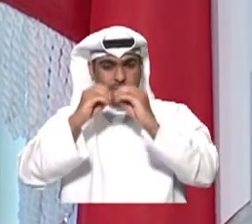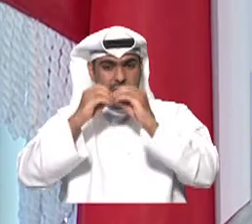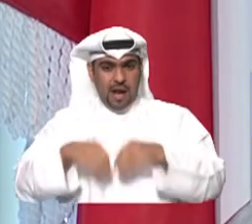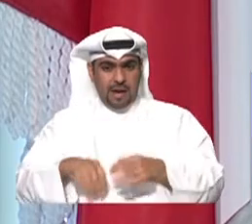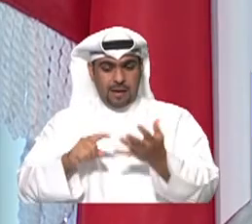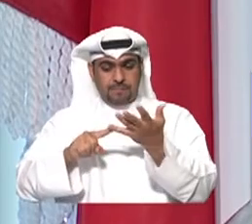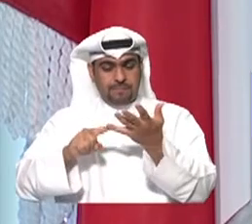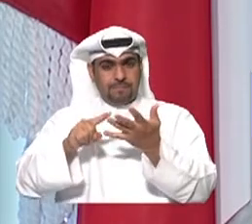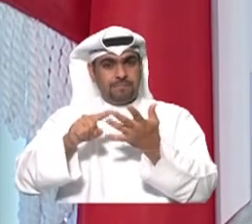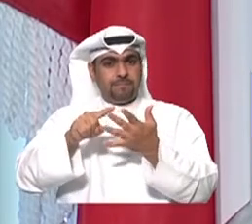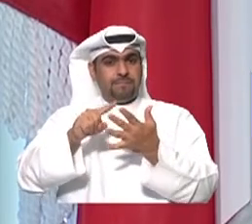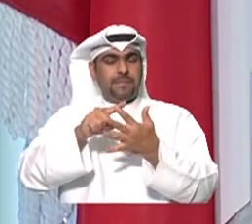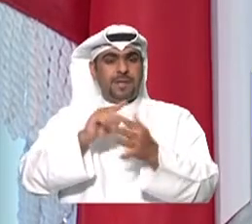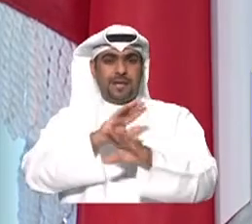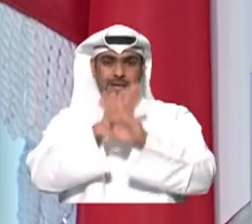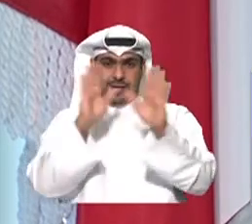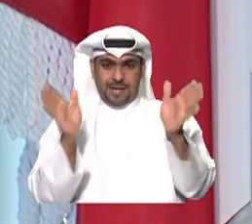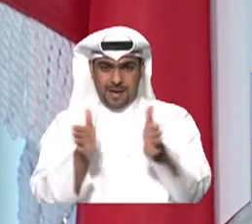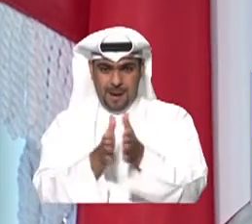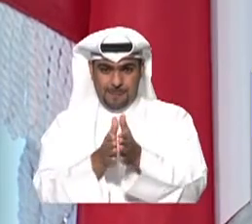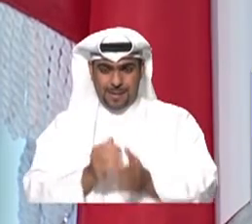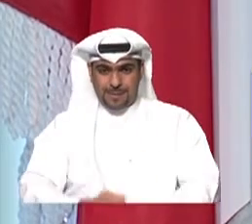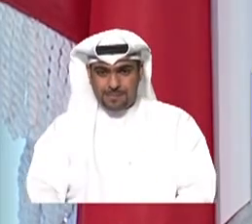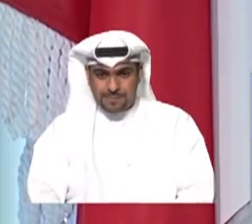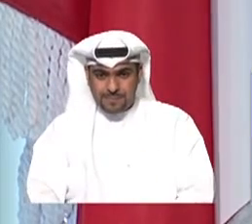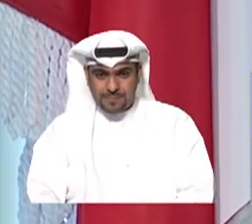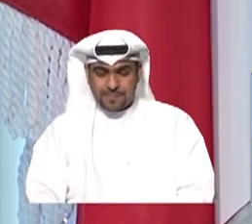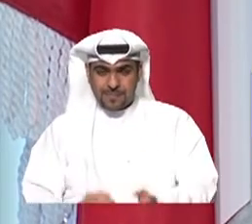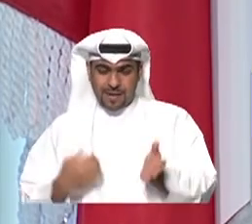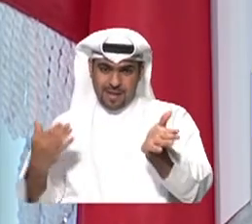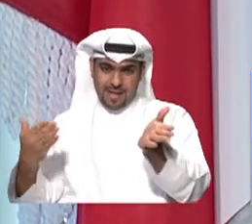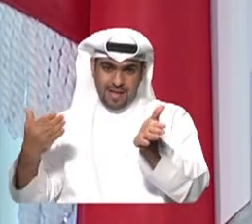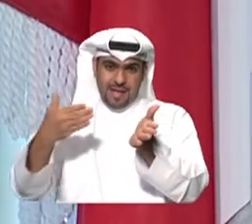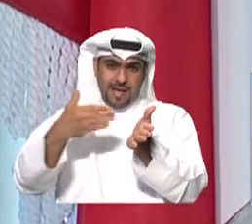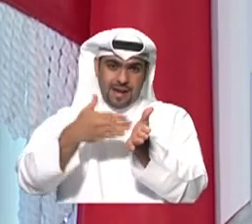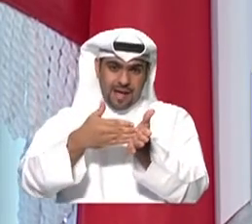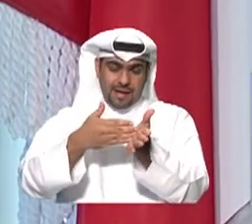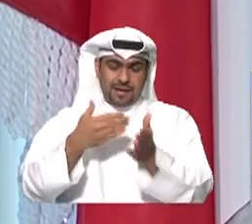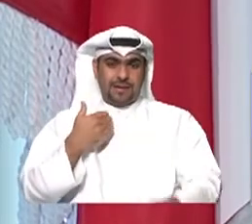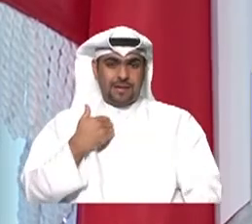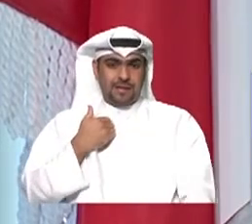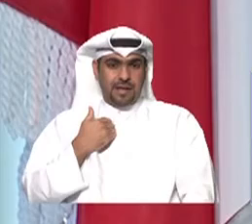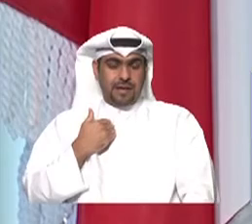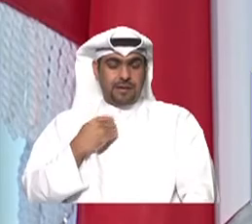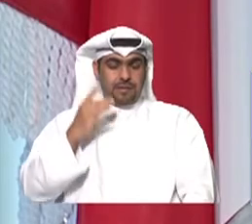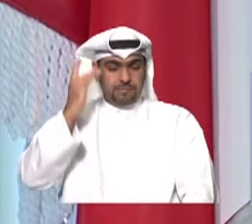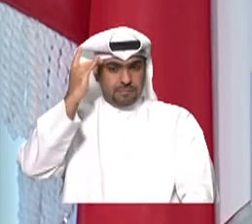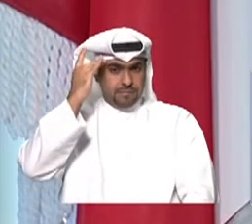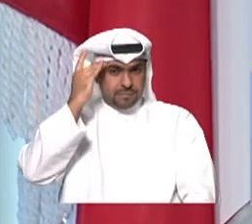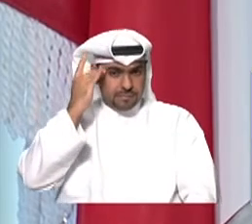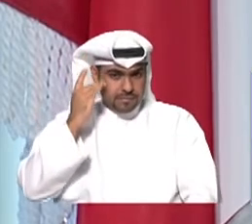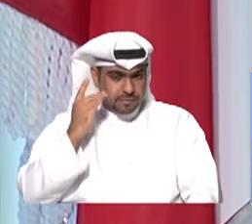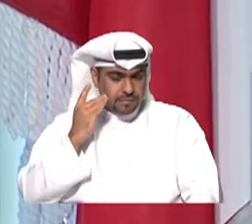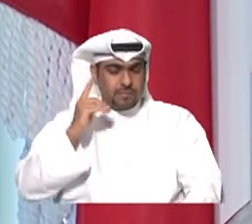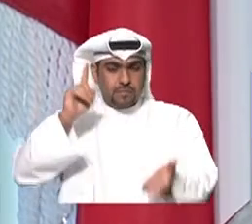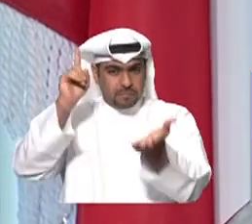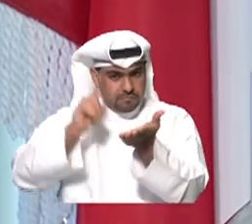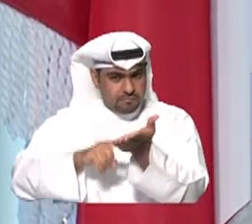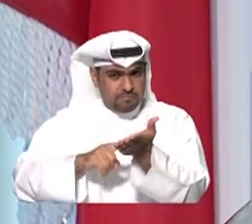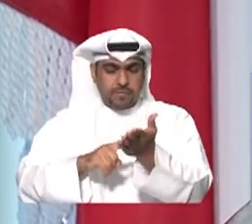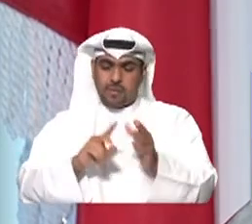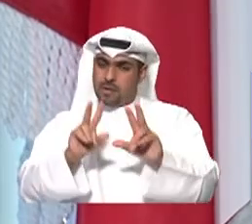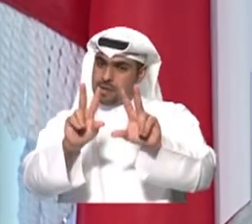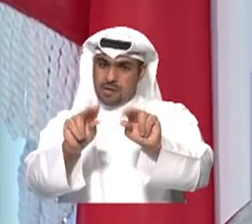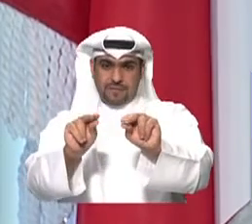المستقبل. ختاما أخواتي وأخواني، قناعتنا راسخة نواجه نفس التحدي ونشارك